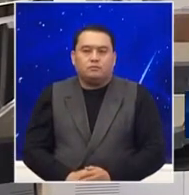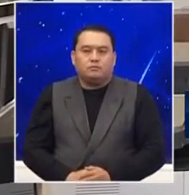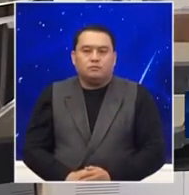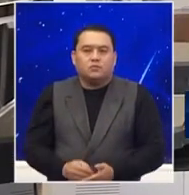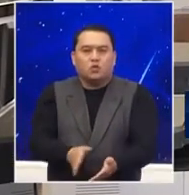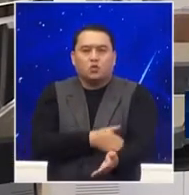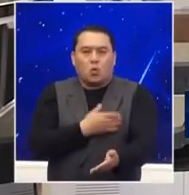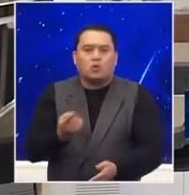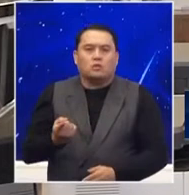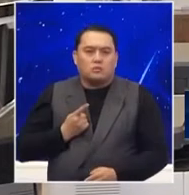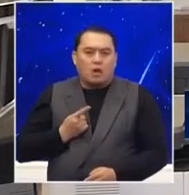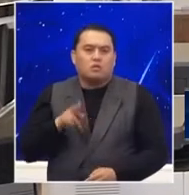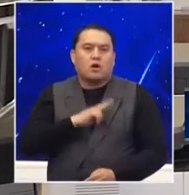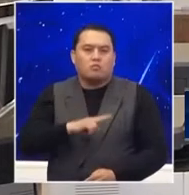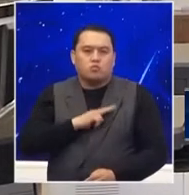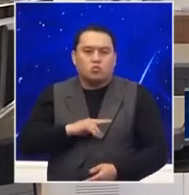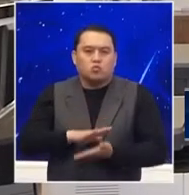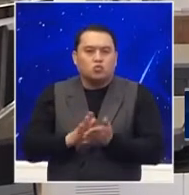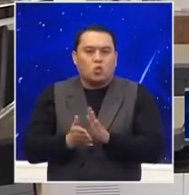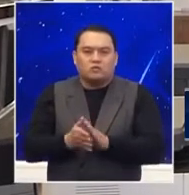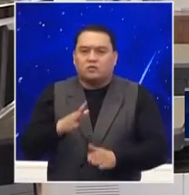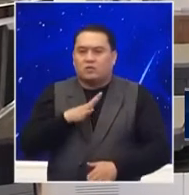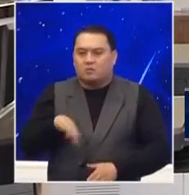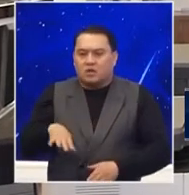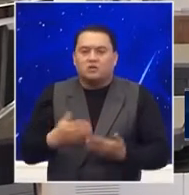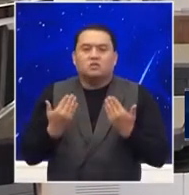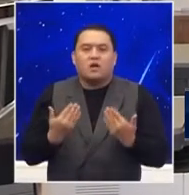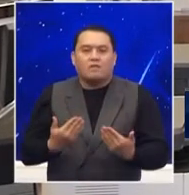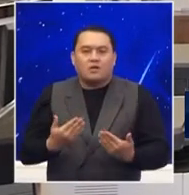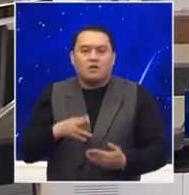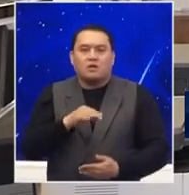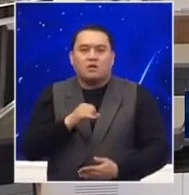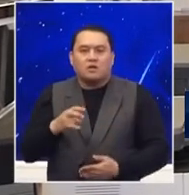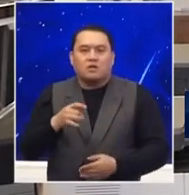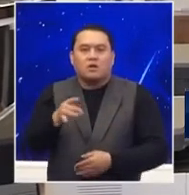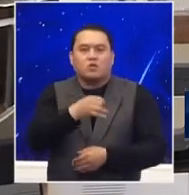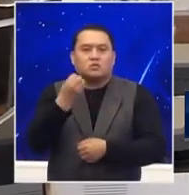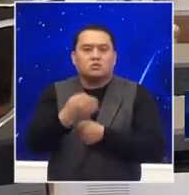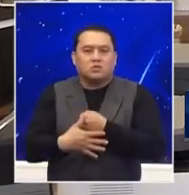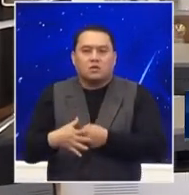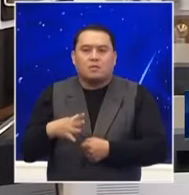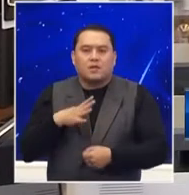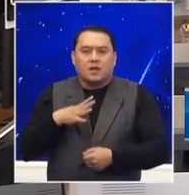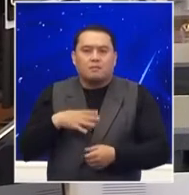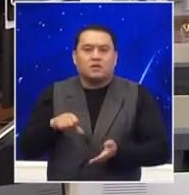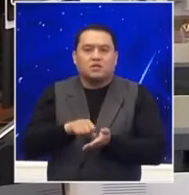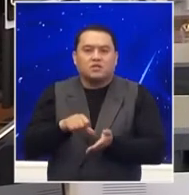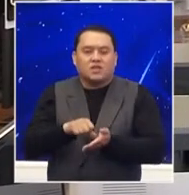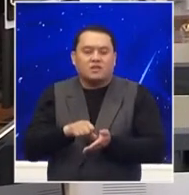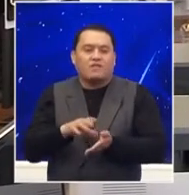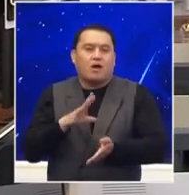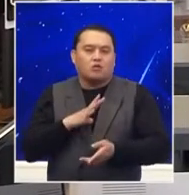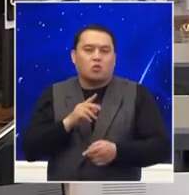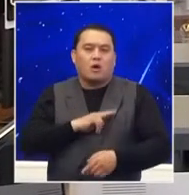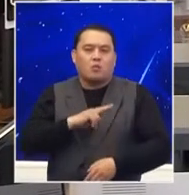Долгие годы нам приходилось работать в не самых лучших условиях. Несмотря на то, что Кигем был райцентром, у нас в Нарынколе было представительство ЦОНа,